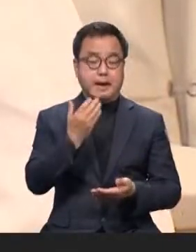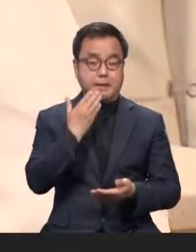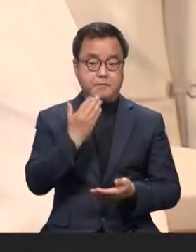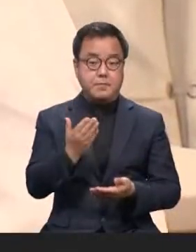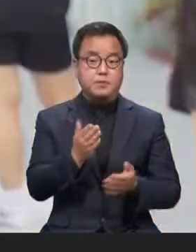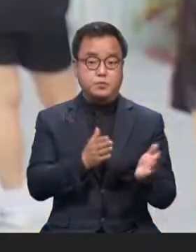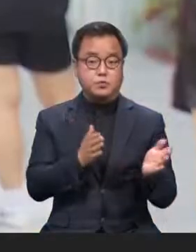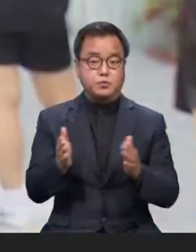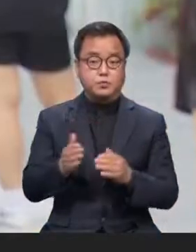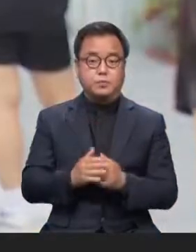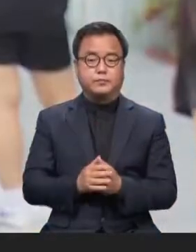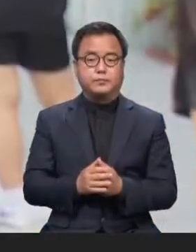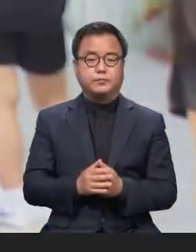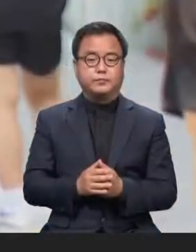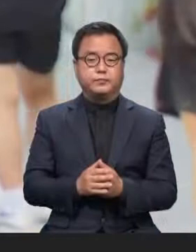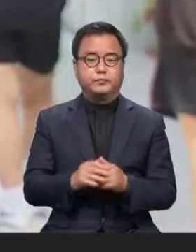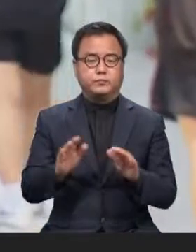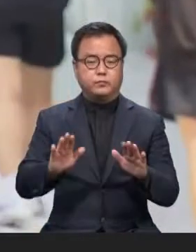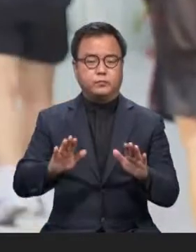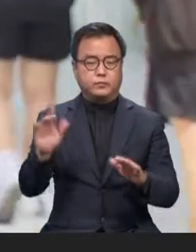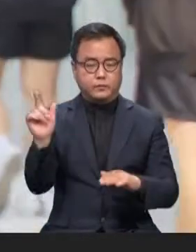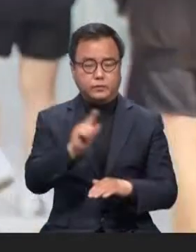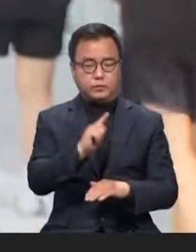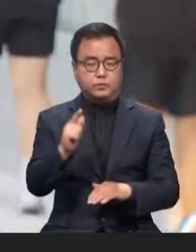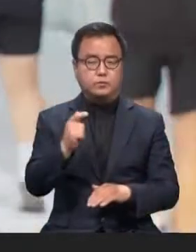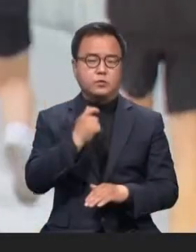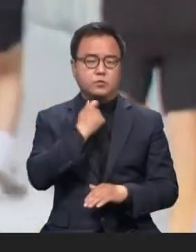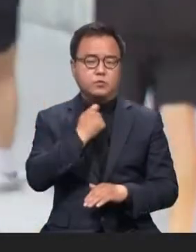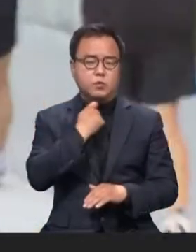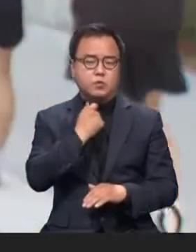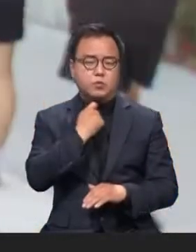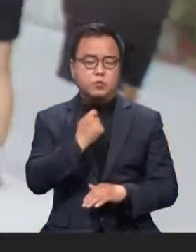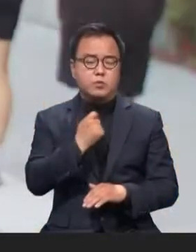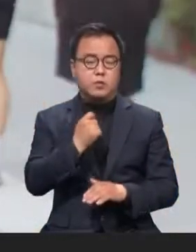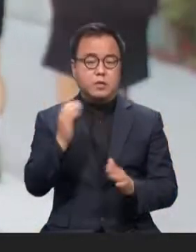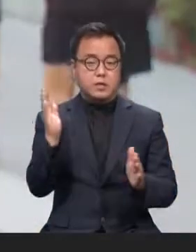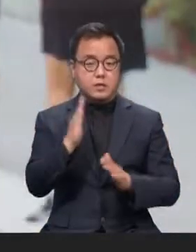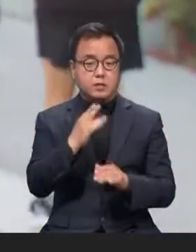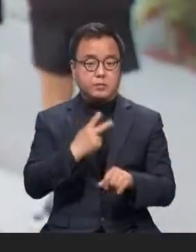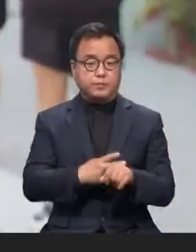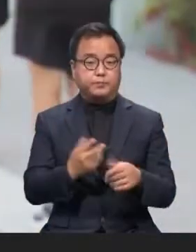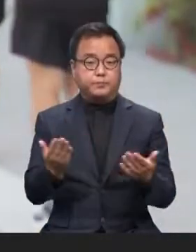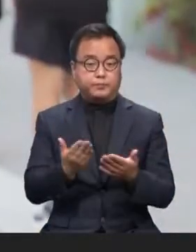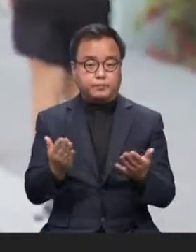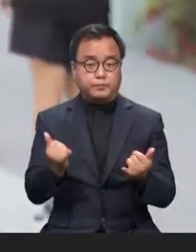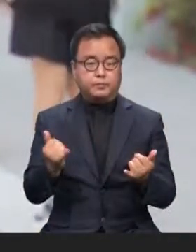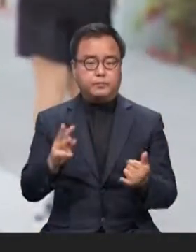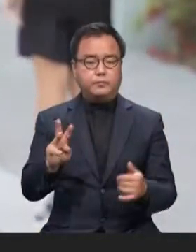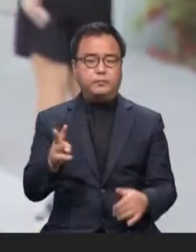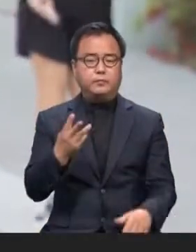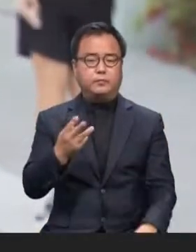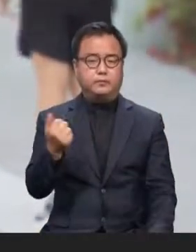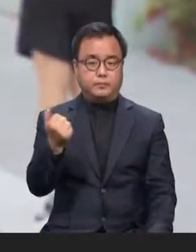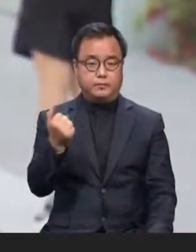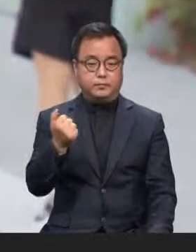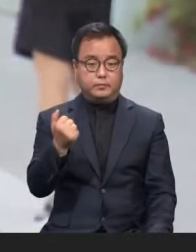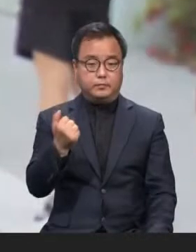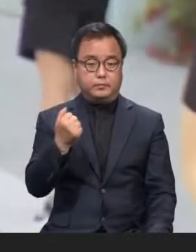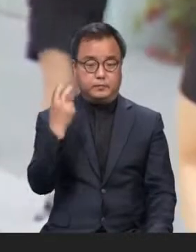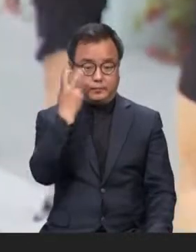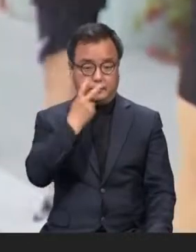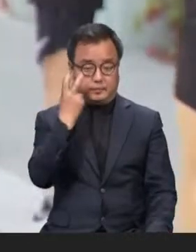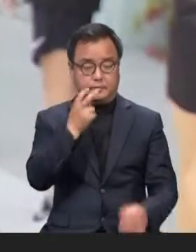시설입니다. 오늘 하루 검사를 희망한 학생과 교직원 350여 명을 진단하기 위해